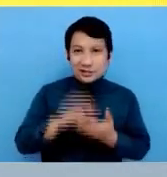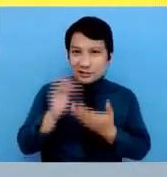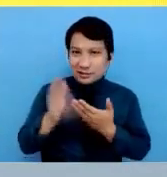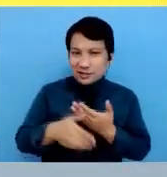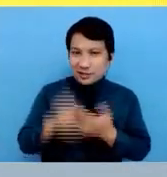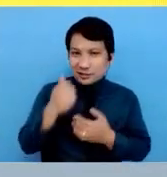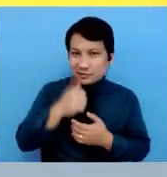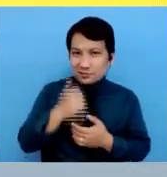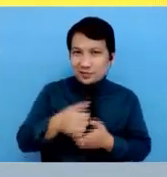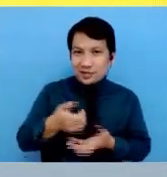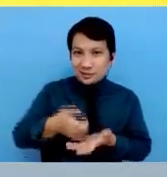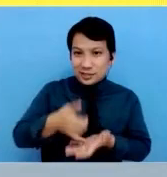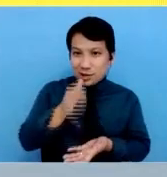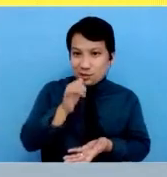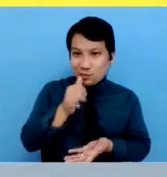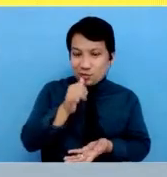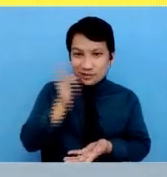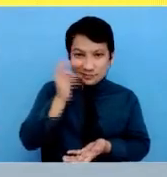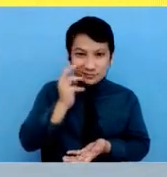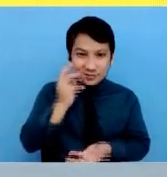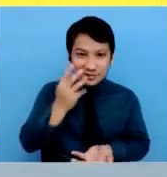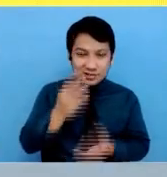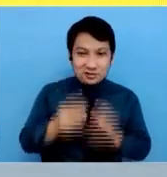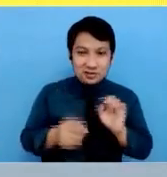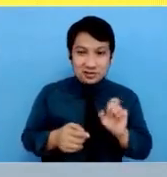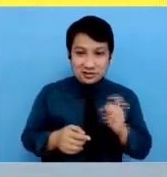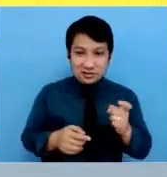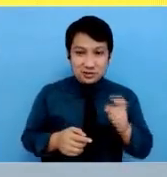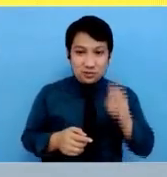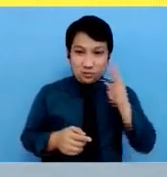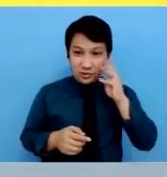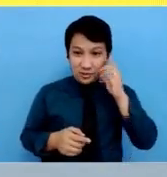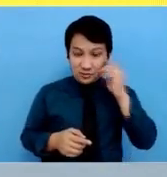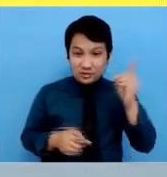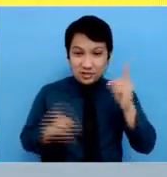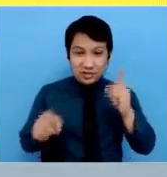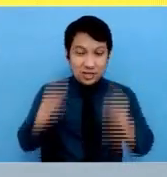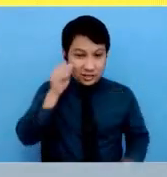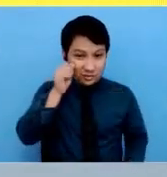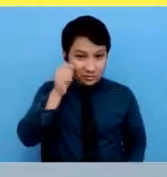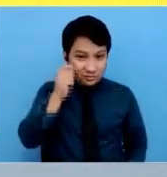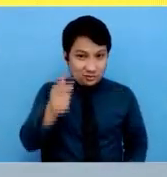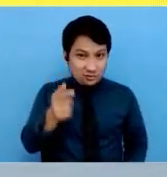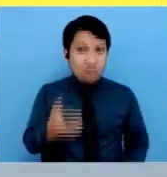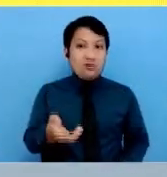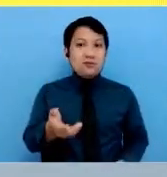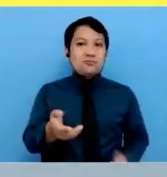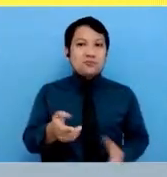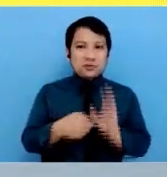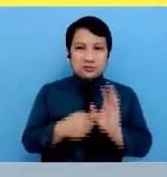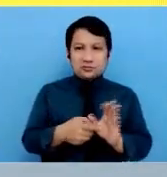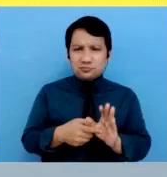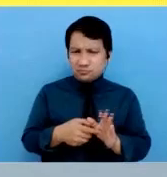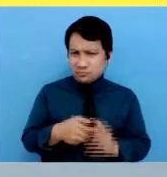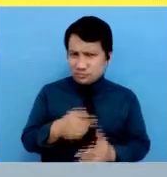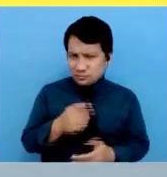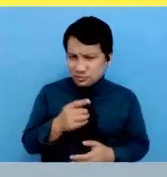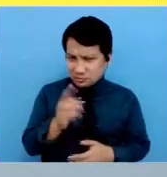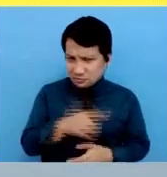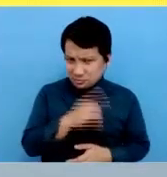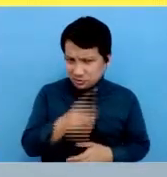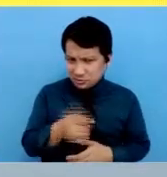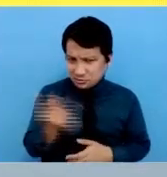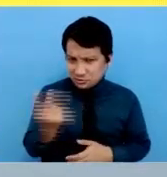isang alak. Samantala, mag-ex na sina Will Dasovich at Alodia Goseng Piao, may pasaring nga ba sa isa't isa